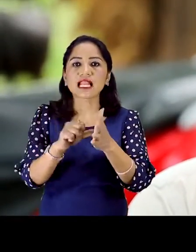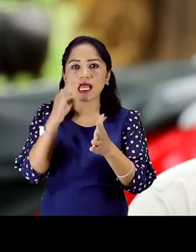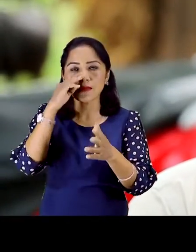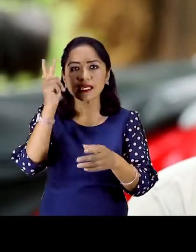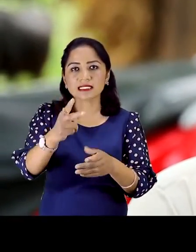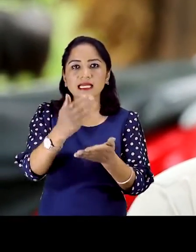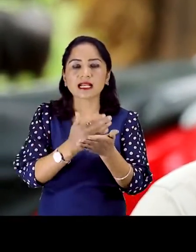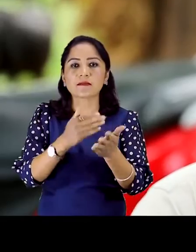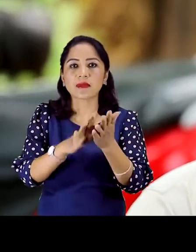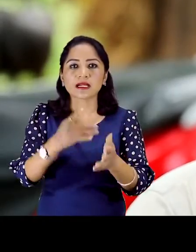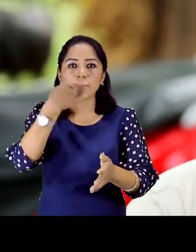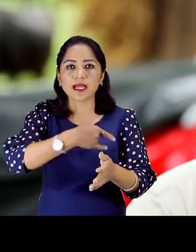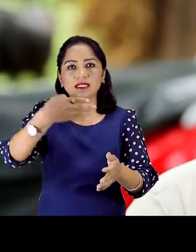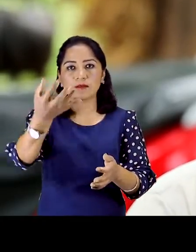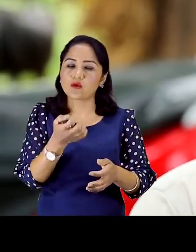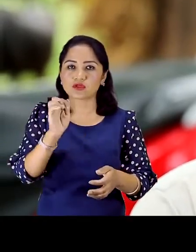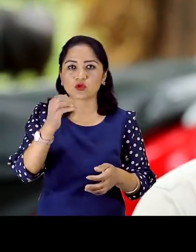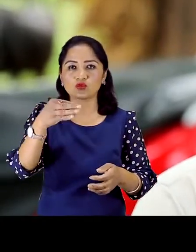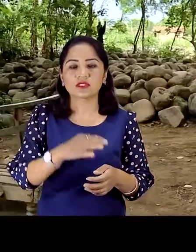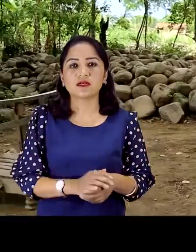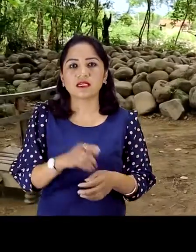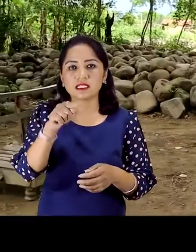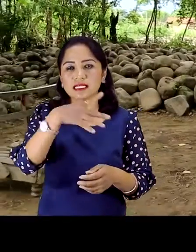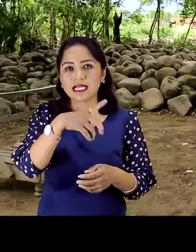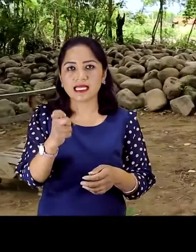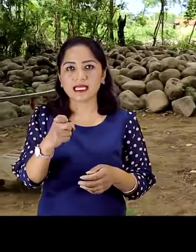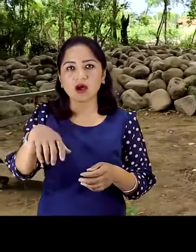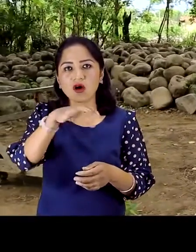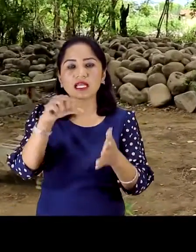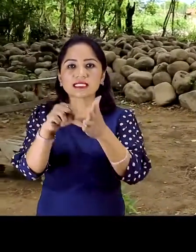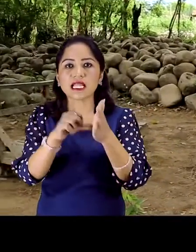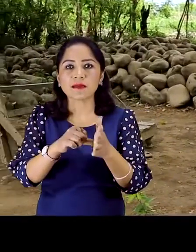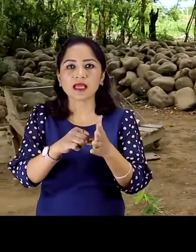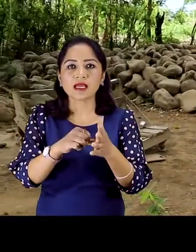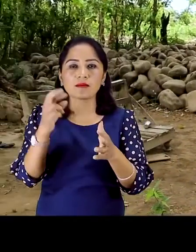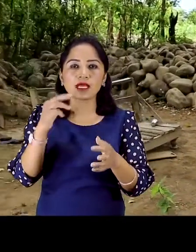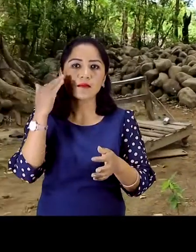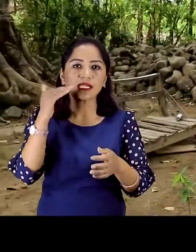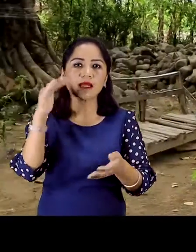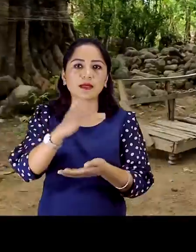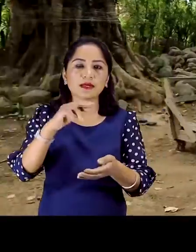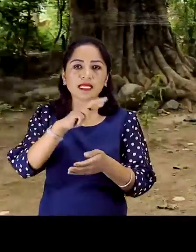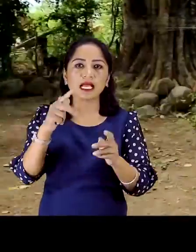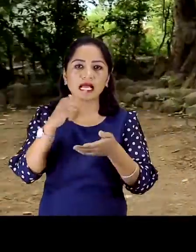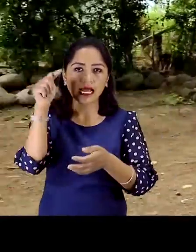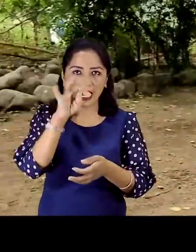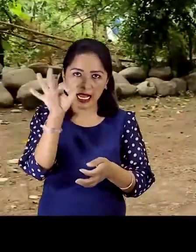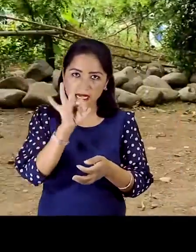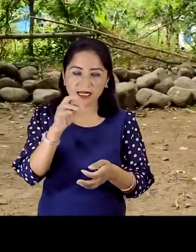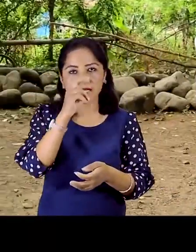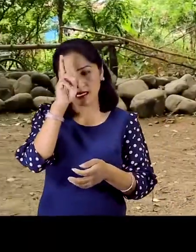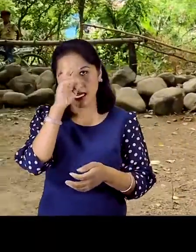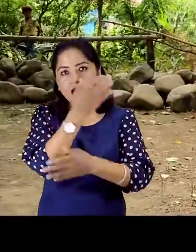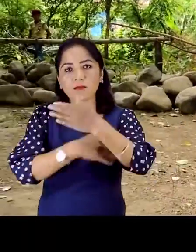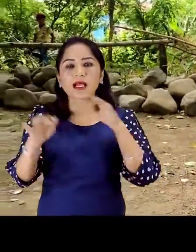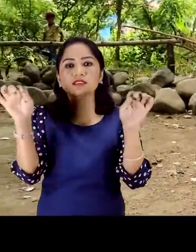जिल्लामा एस कारिकम बाट लाबलेन सक्न हुने छौ। इसका लागी हरेक जिल्लामा रहेका महिला बालबाली का कार्याले वा